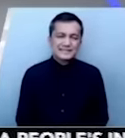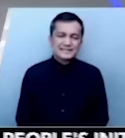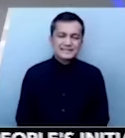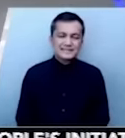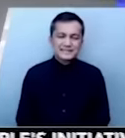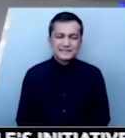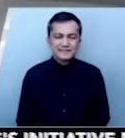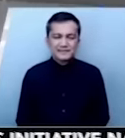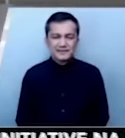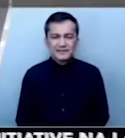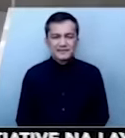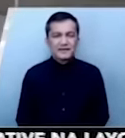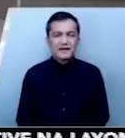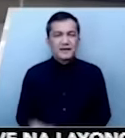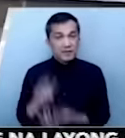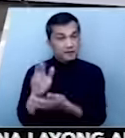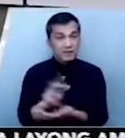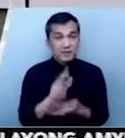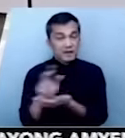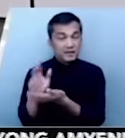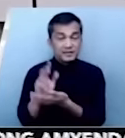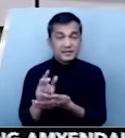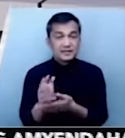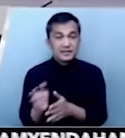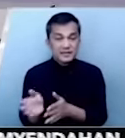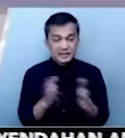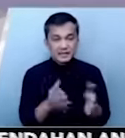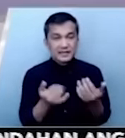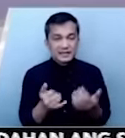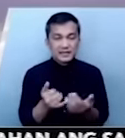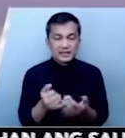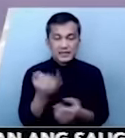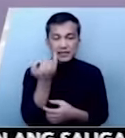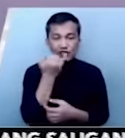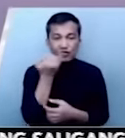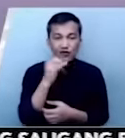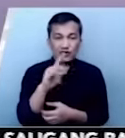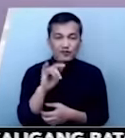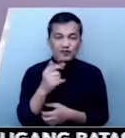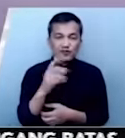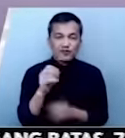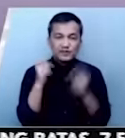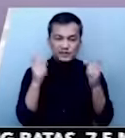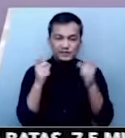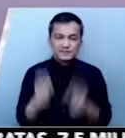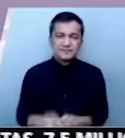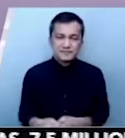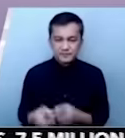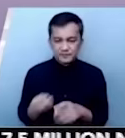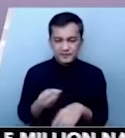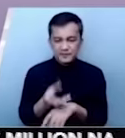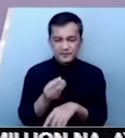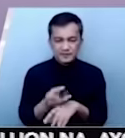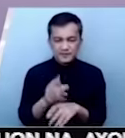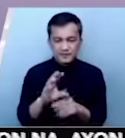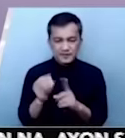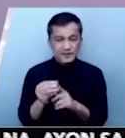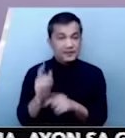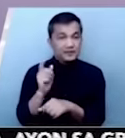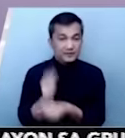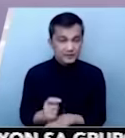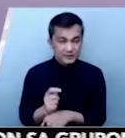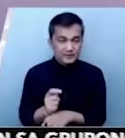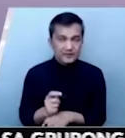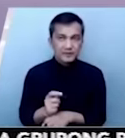Viva Santo Niño pa rin. At ngayon naman, mga Ilonggo ang nagdiriwang. Bumida rin po ang kultura, tradisyon at pamumuhay